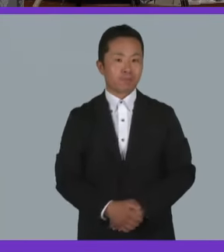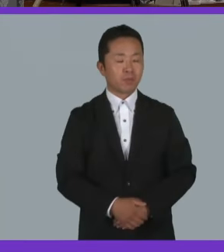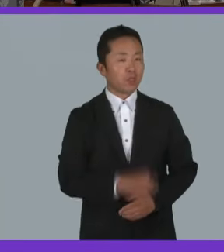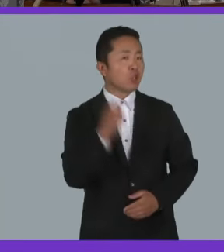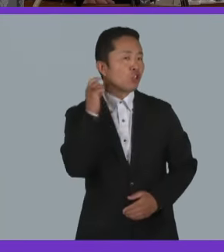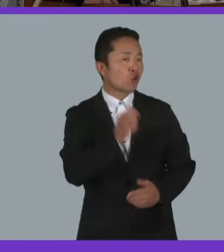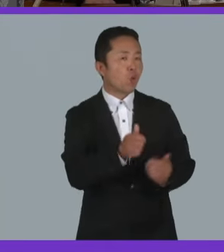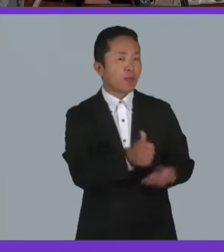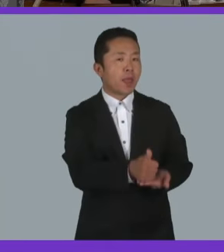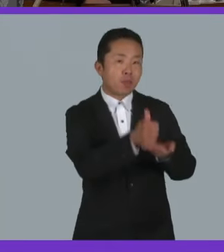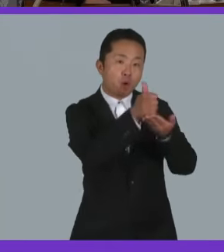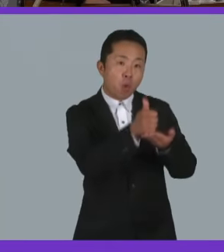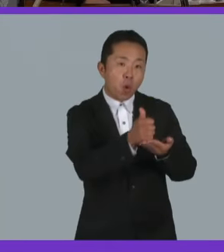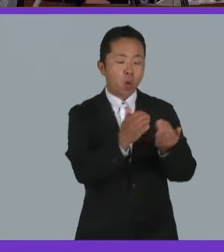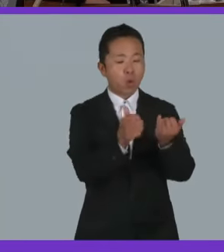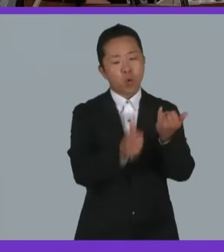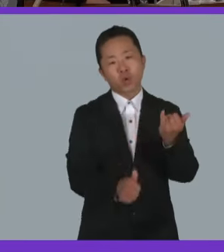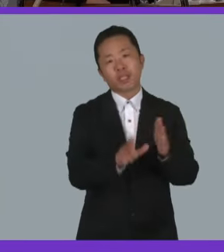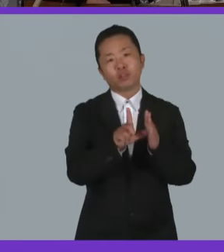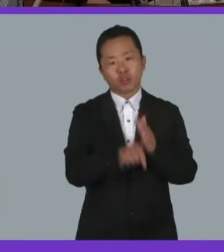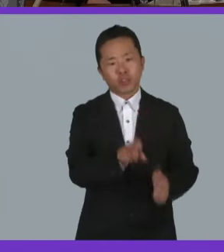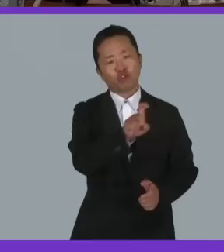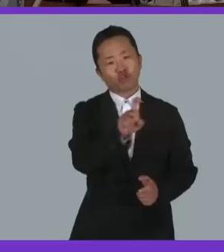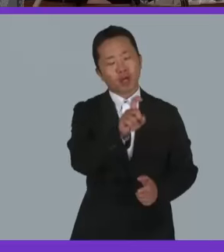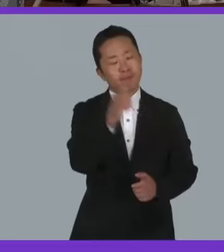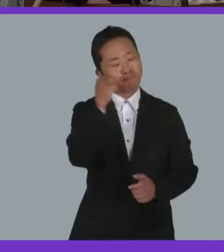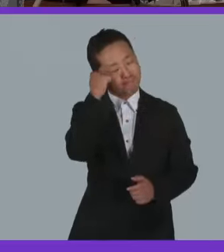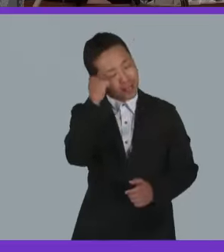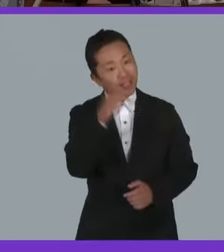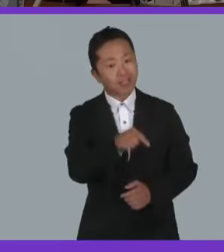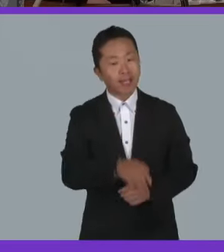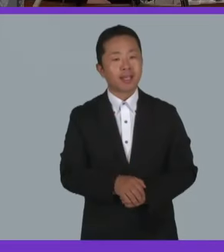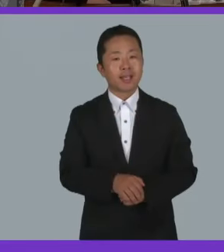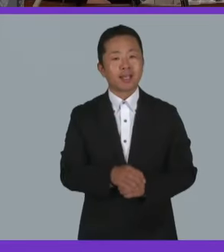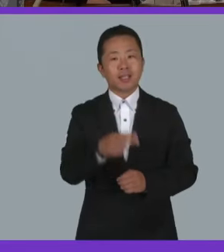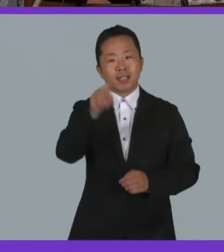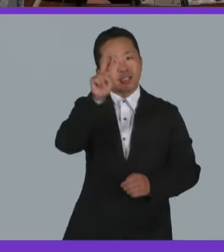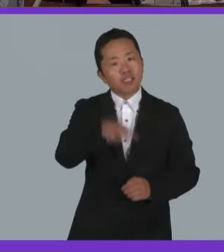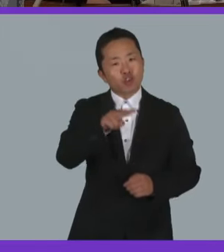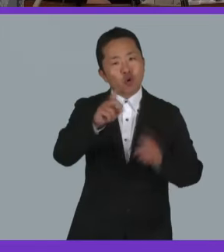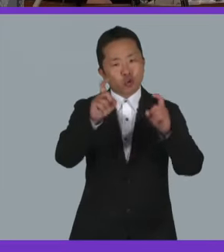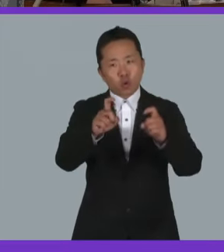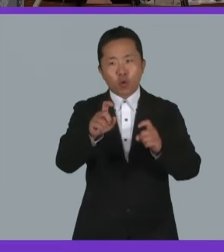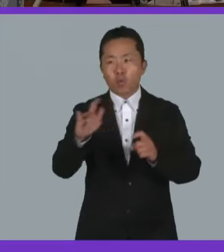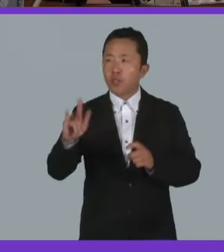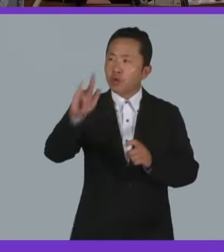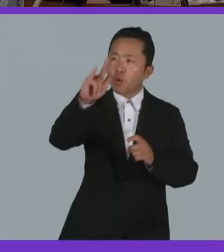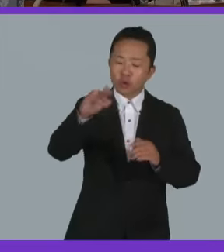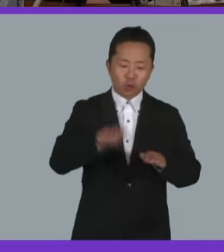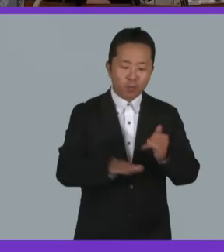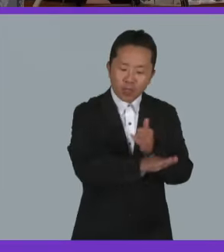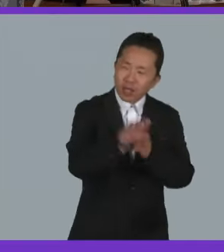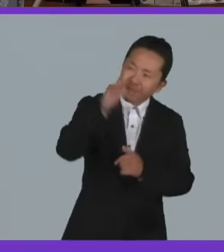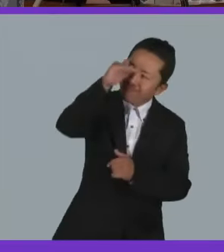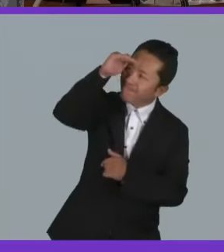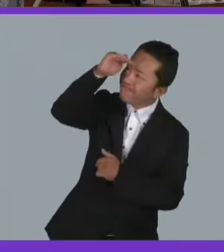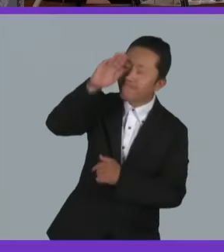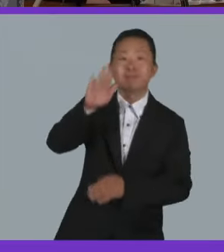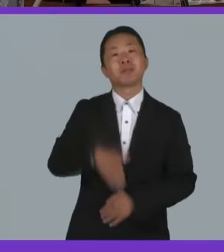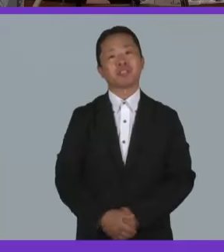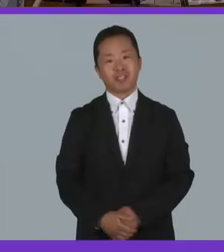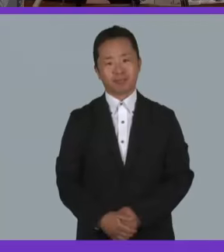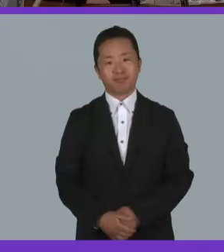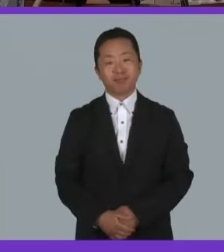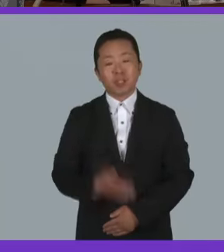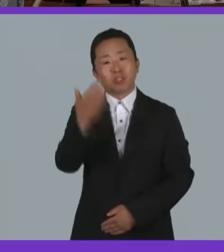皇太子時代に約10回滞在され、二条城周辺に飛ばされた飛行機を庭園からご覧になられました。これら当時の様子を